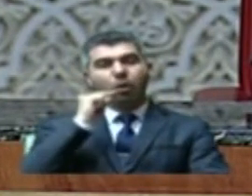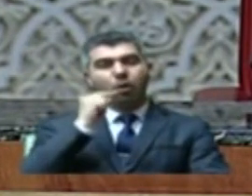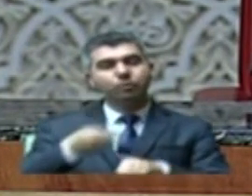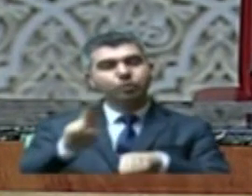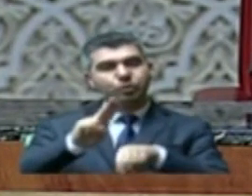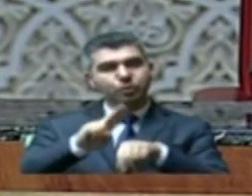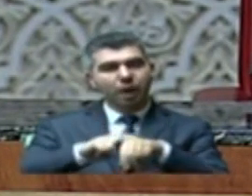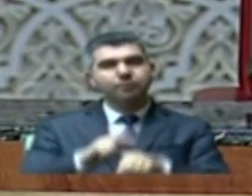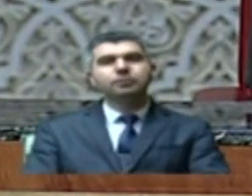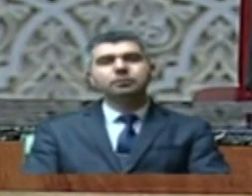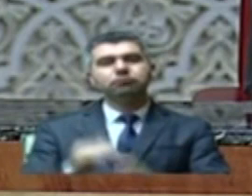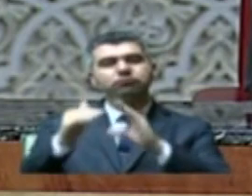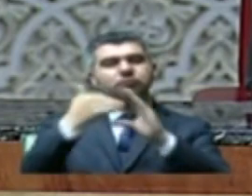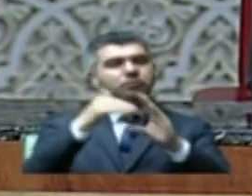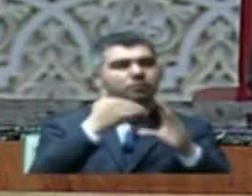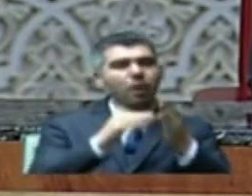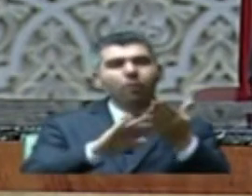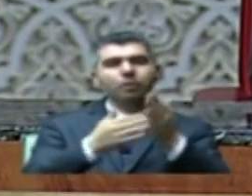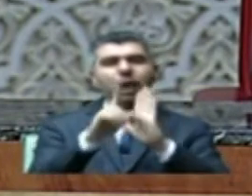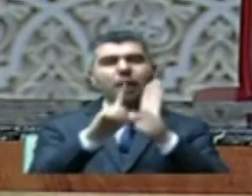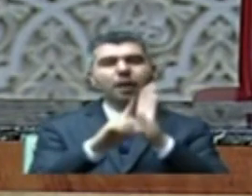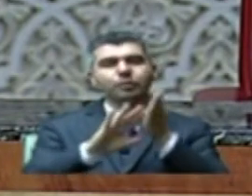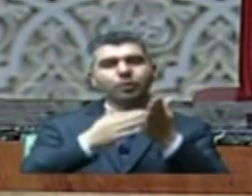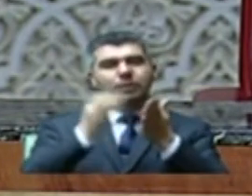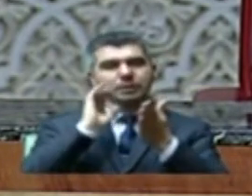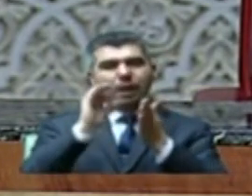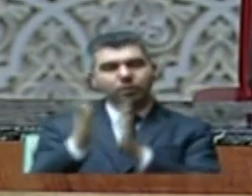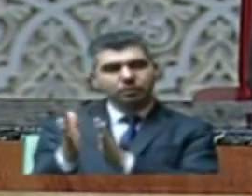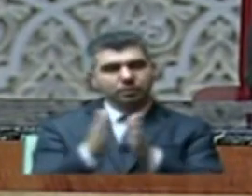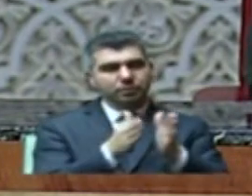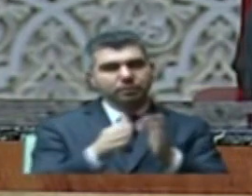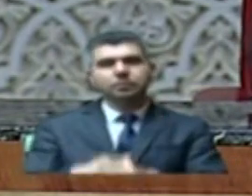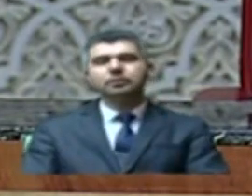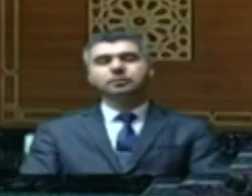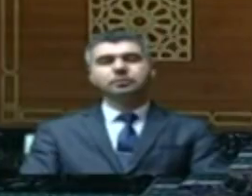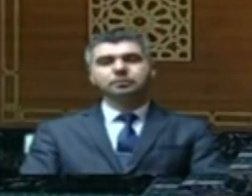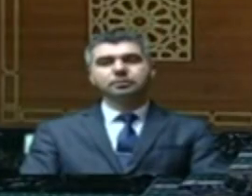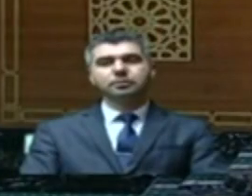الأمين ليطلع المجلس على ما جد من مراسلات وإعلانات. تفضل السيد الأمين.